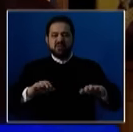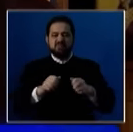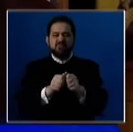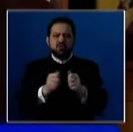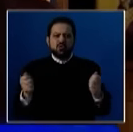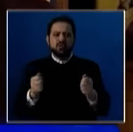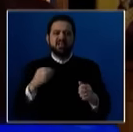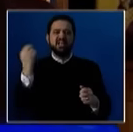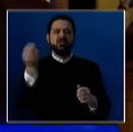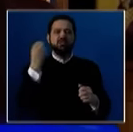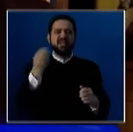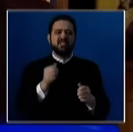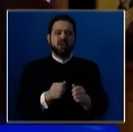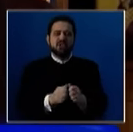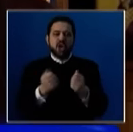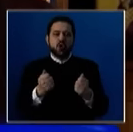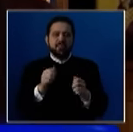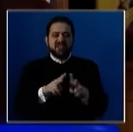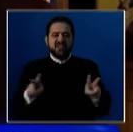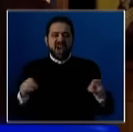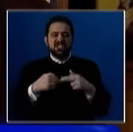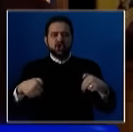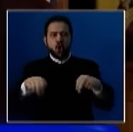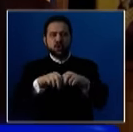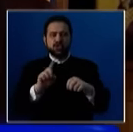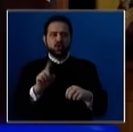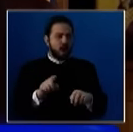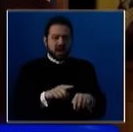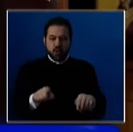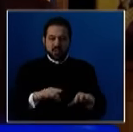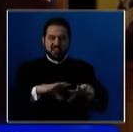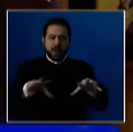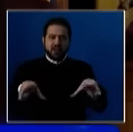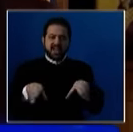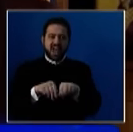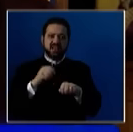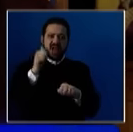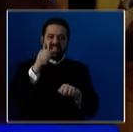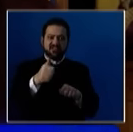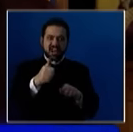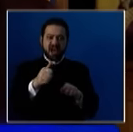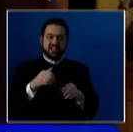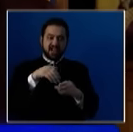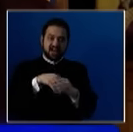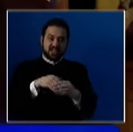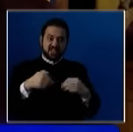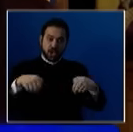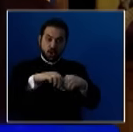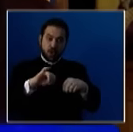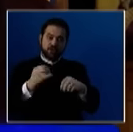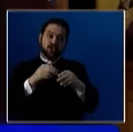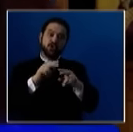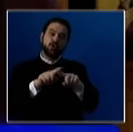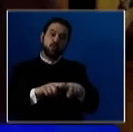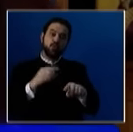Ne-am înstrăinat de noi și de ceilalți pentru că nu am căutat familiaritatea adevărată și profundă între noi și cu